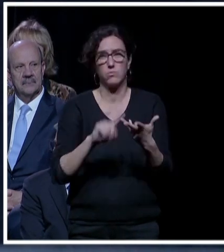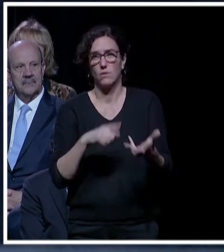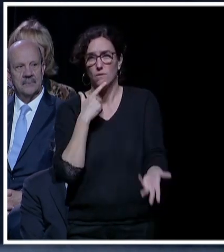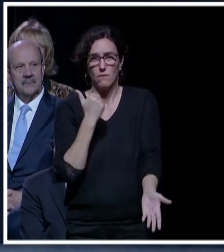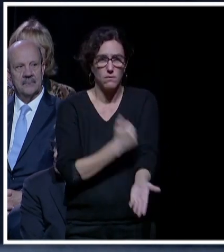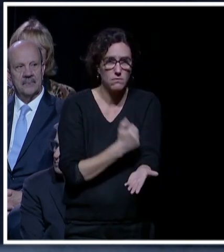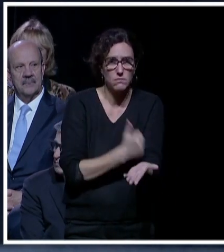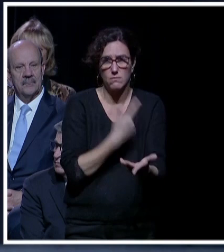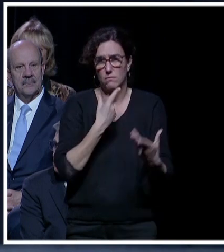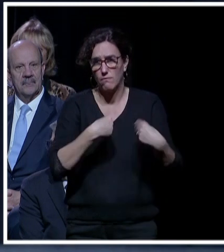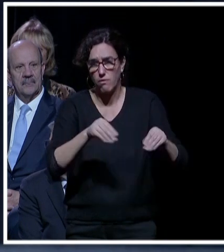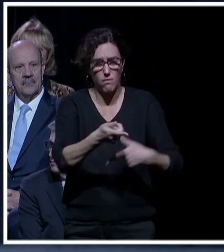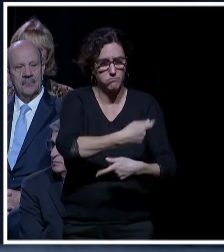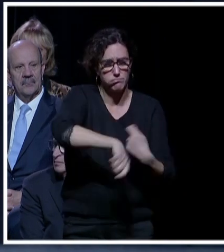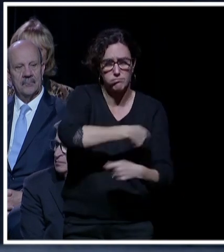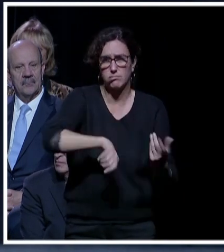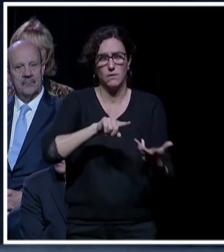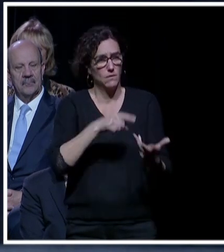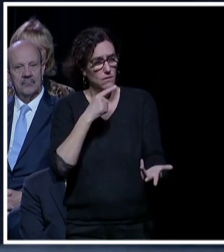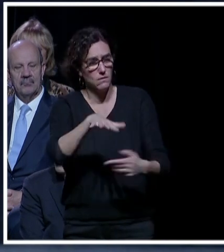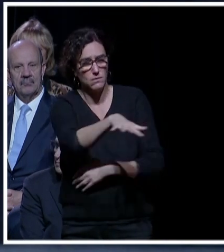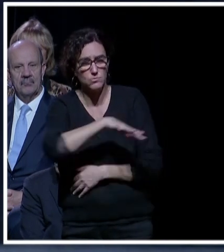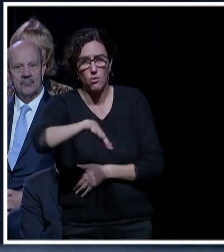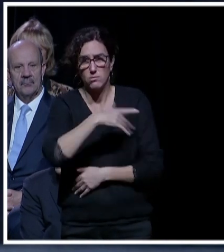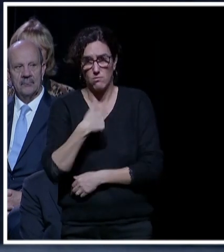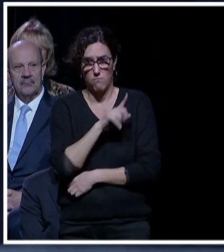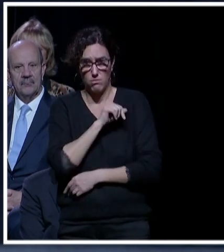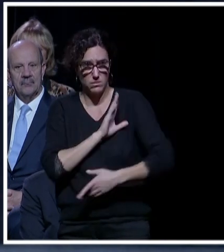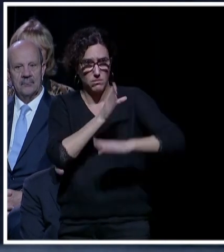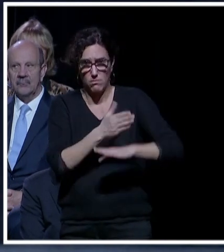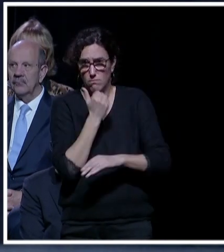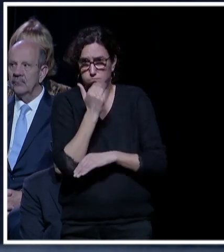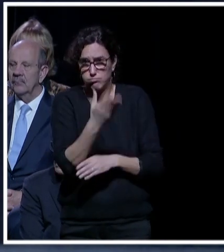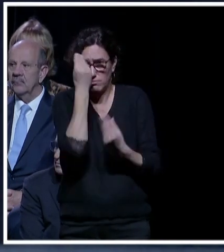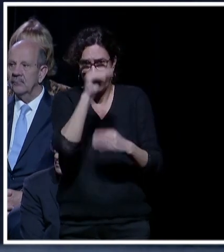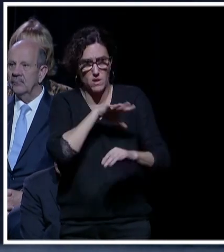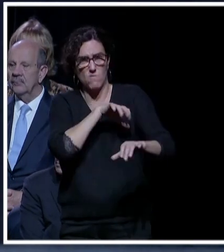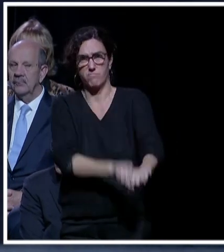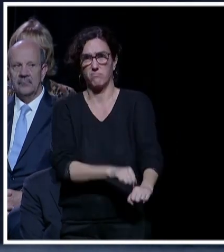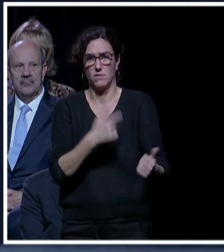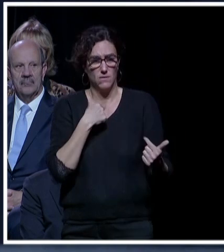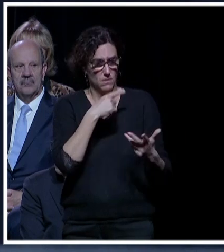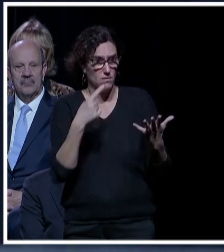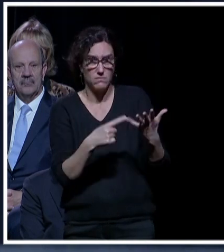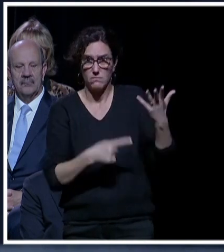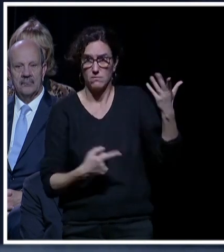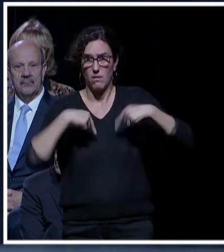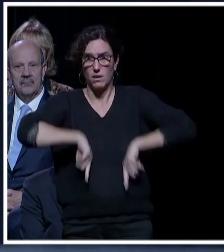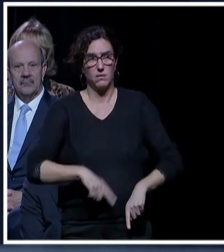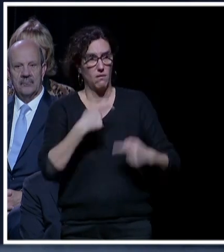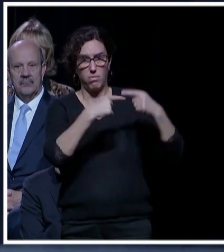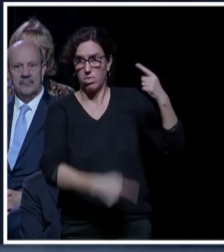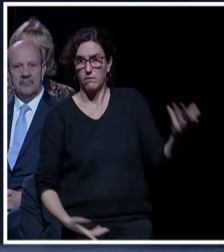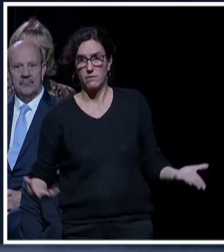la perte d'autorité de l'État. Voilà les défis auxquels sont confrontés bien trop de nos concitoyens aujourd'hui en France. Alors